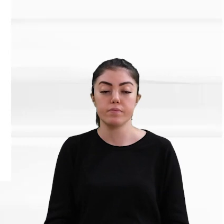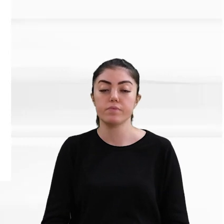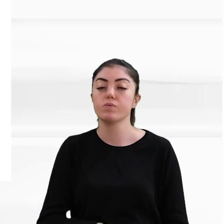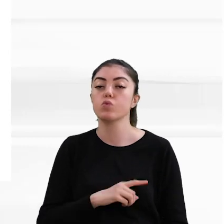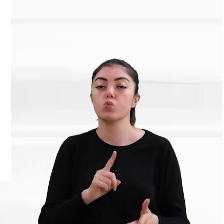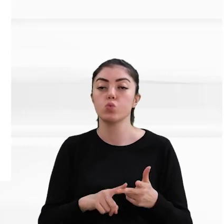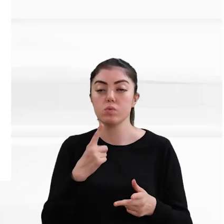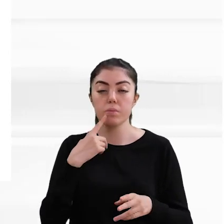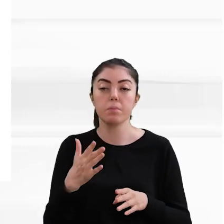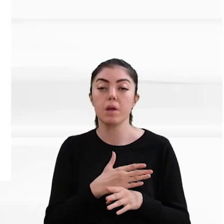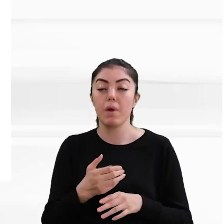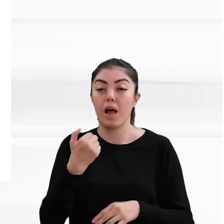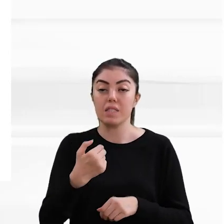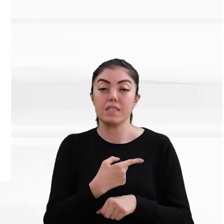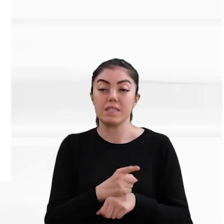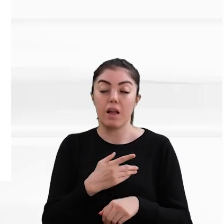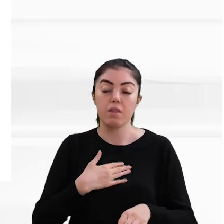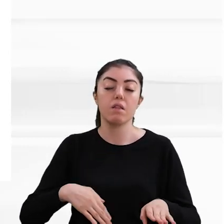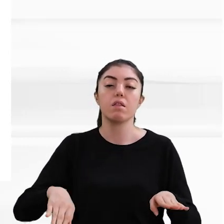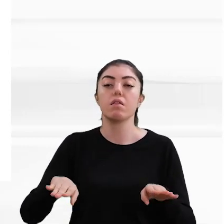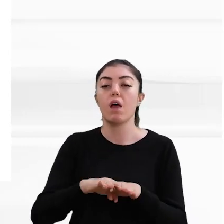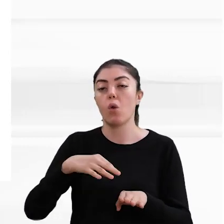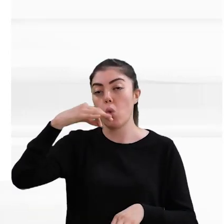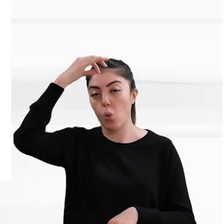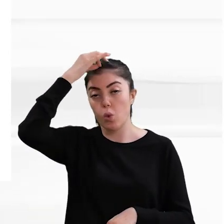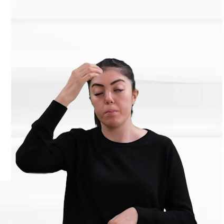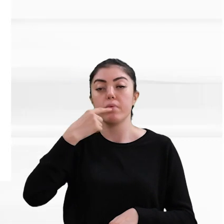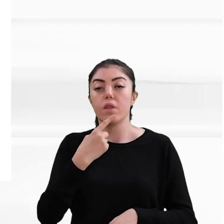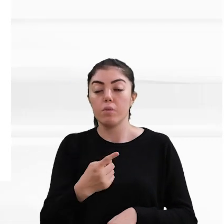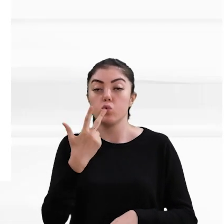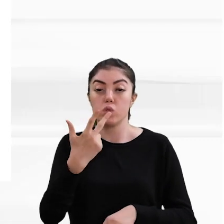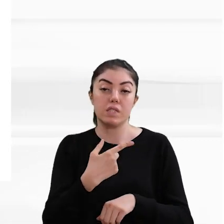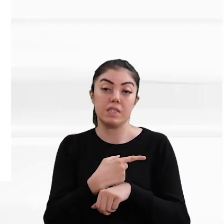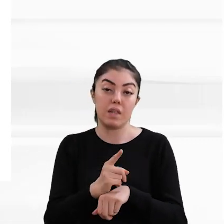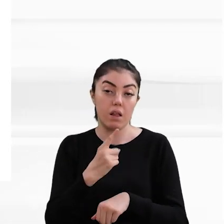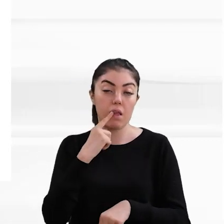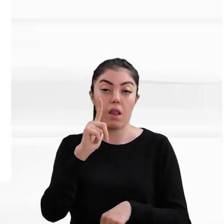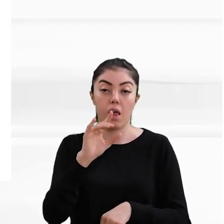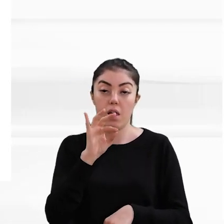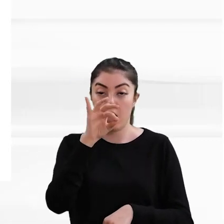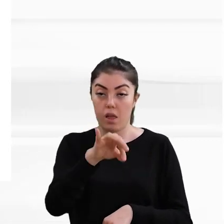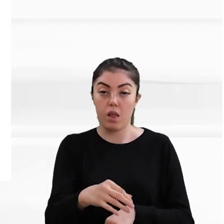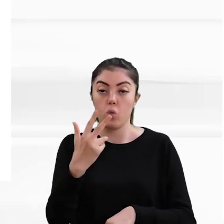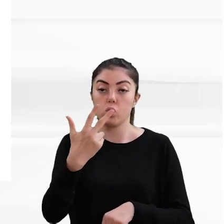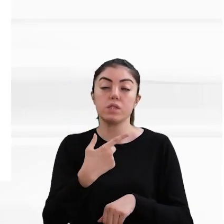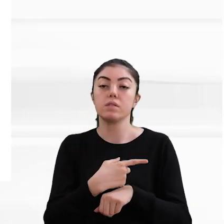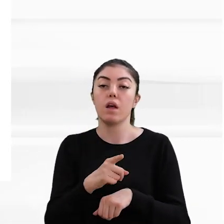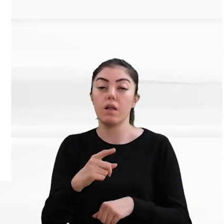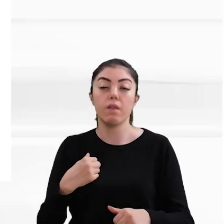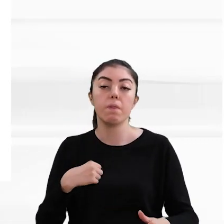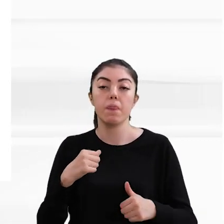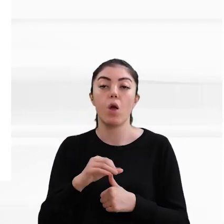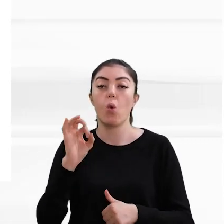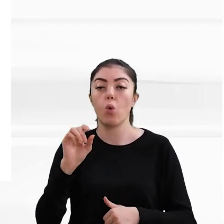yanlıştır. Üçüncü yargıda cisim 6. saniyede denge konumundadır demiş. Bakalım 3 saniyede L'ye